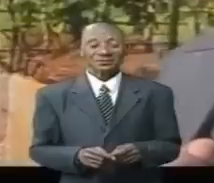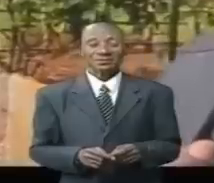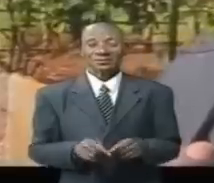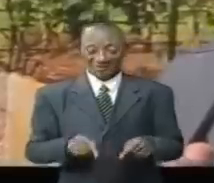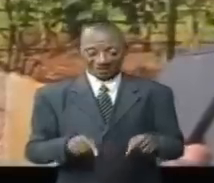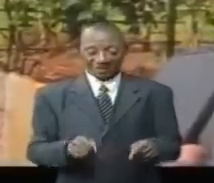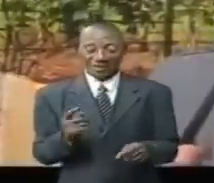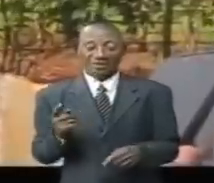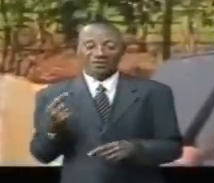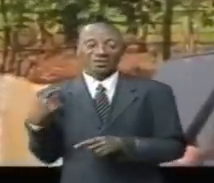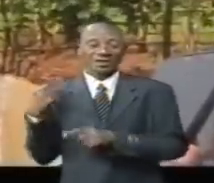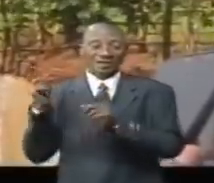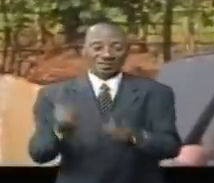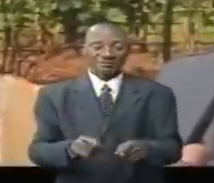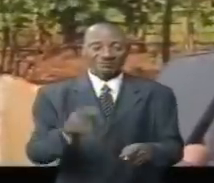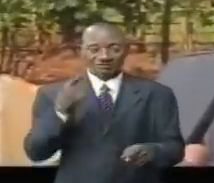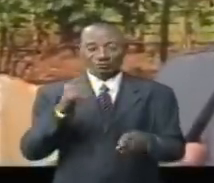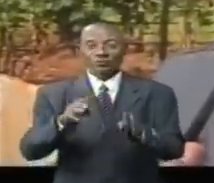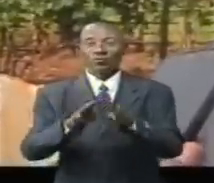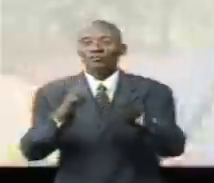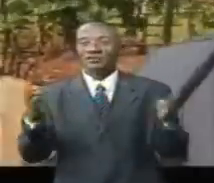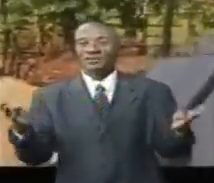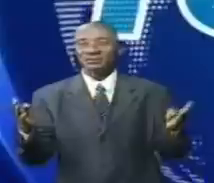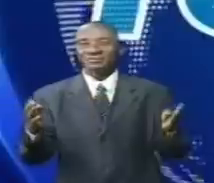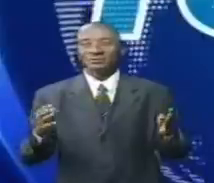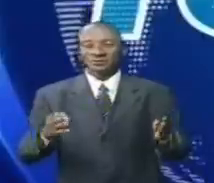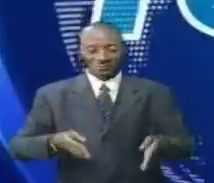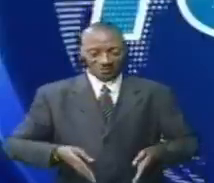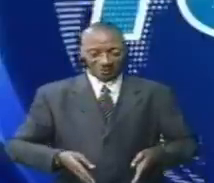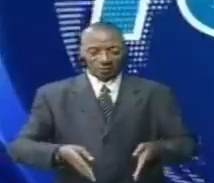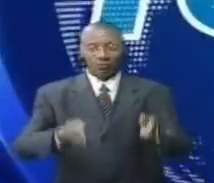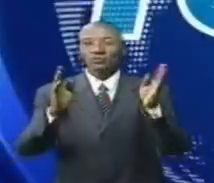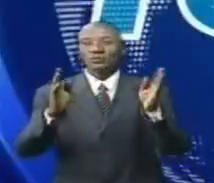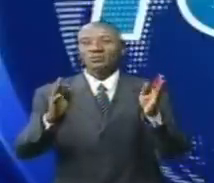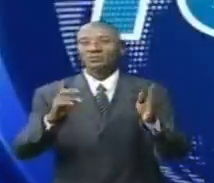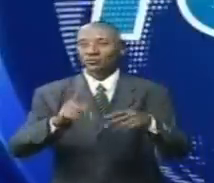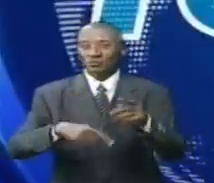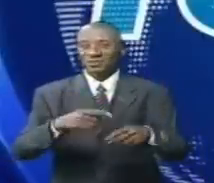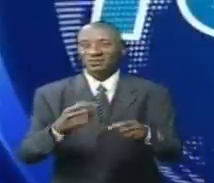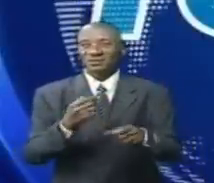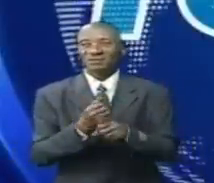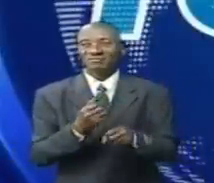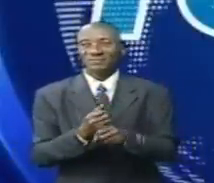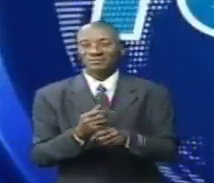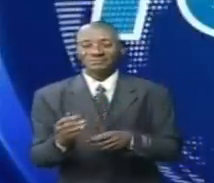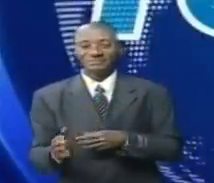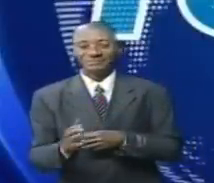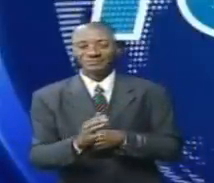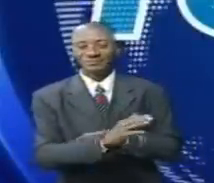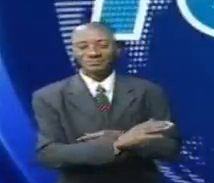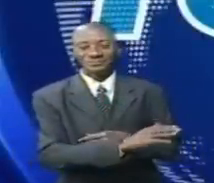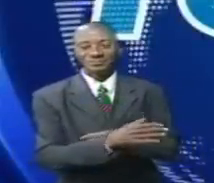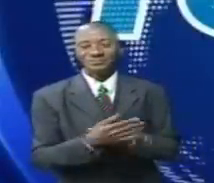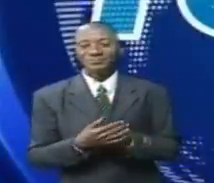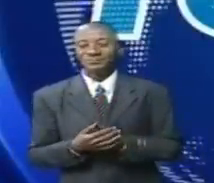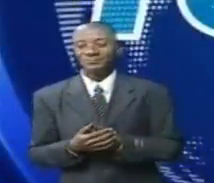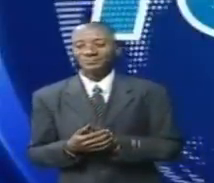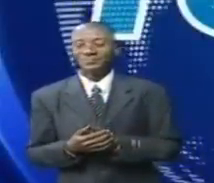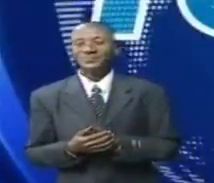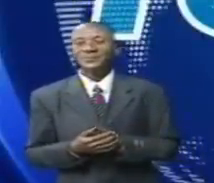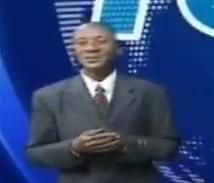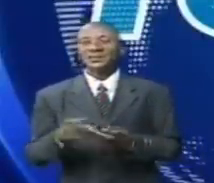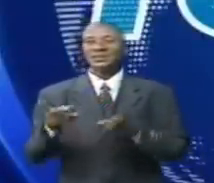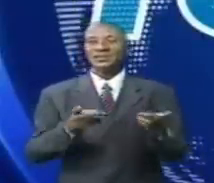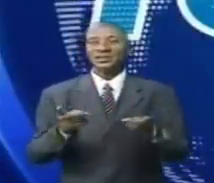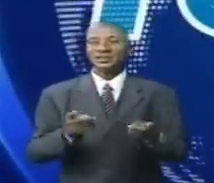l'Intérieur depuis la semaine passée. J'étais venu pour officialiser. Le directeur général de l'Institut supérieur de commerce tient